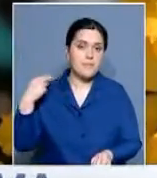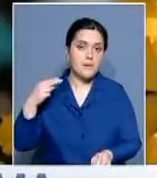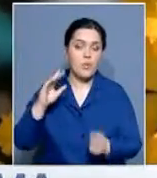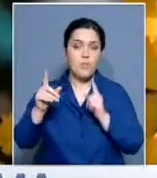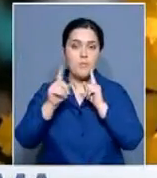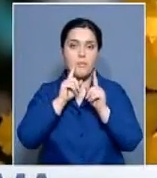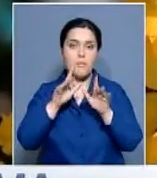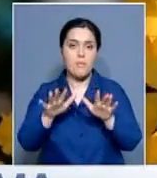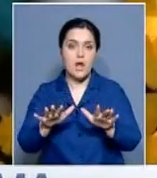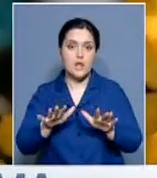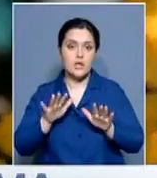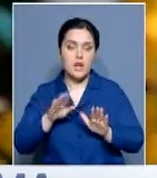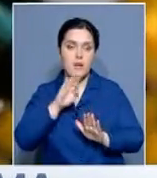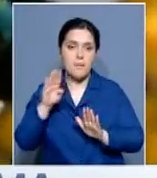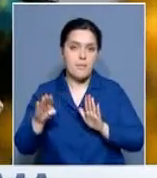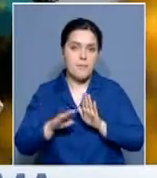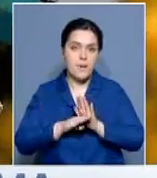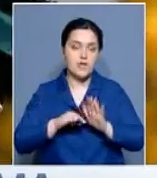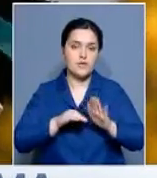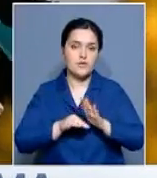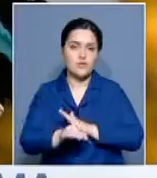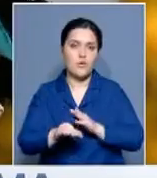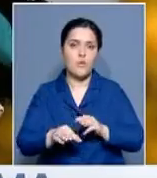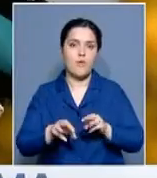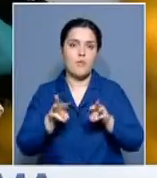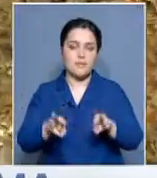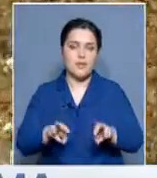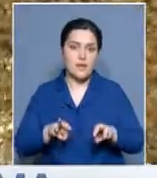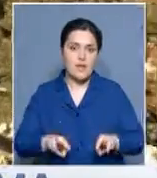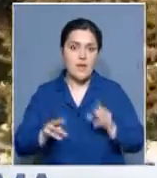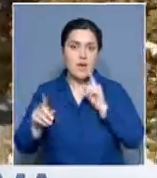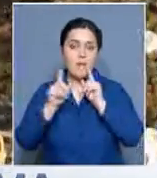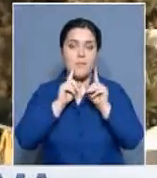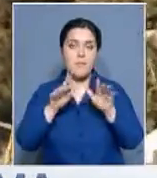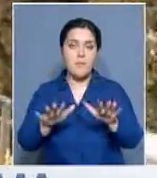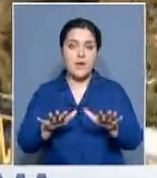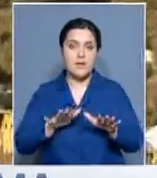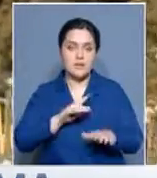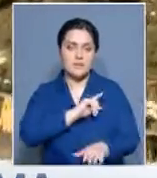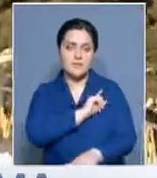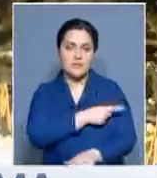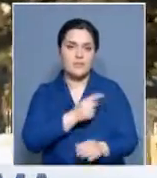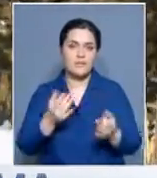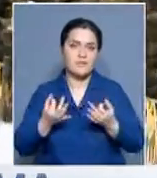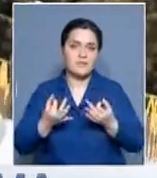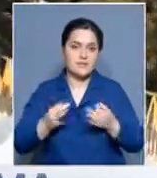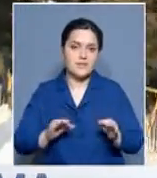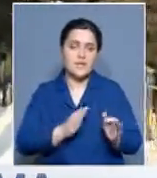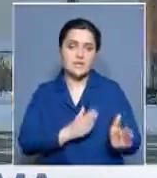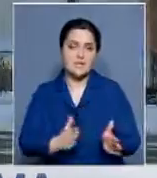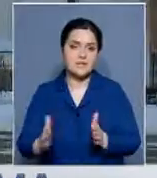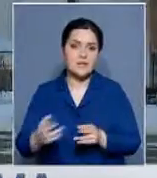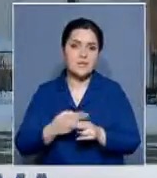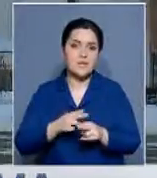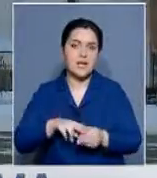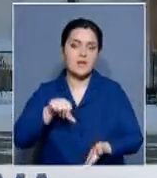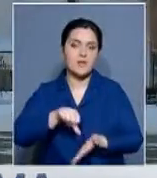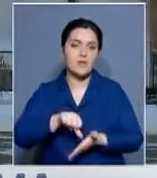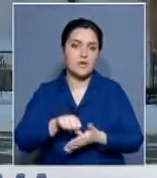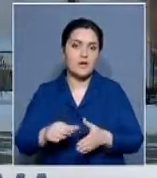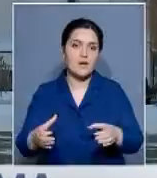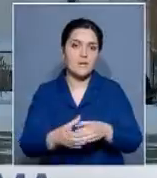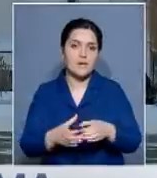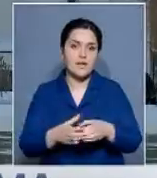авторитетный парламент, подотчетное правительство». Усиление парламента – принцип демократизации политической системы, поскольку усиливается роль